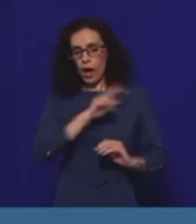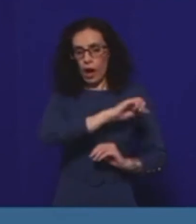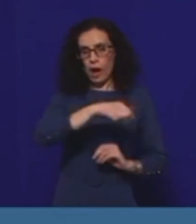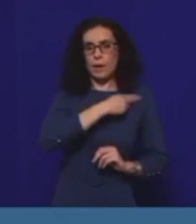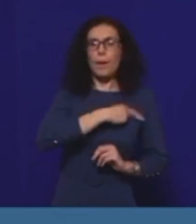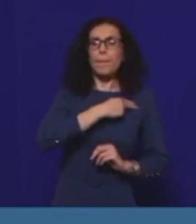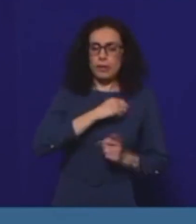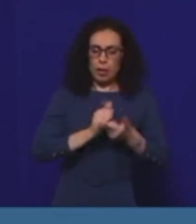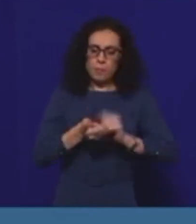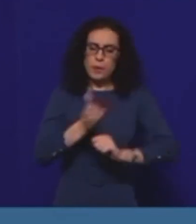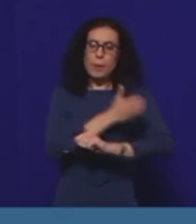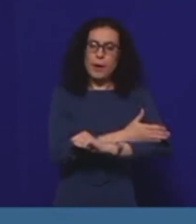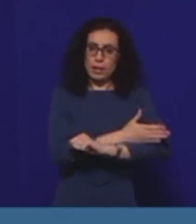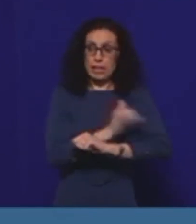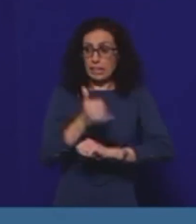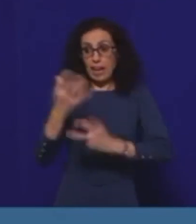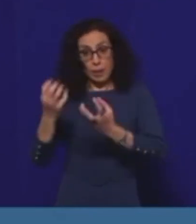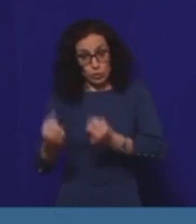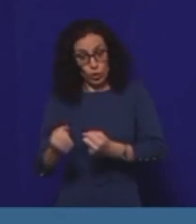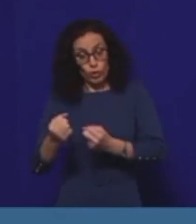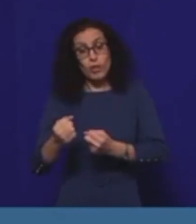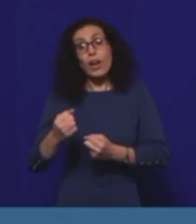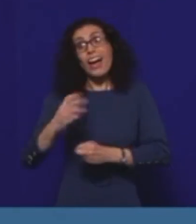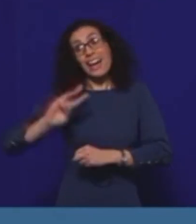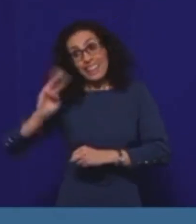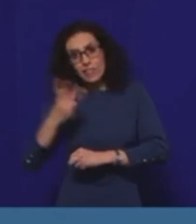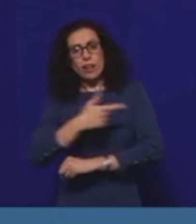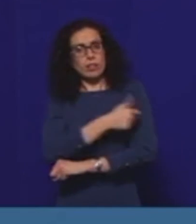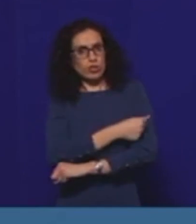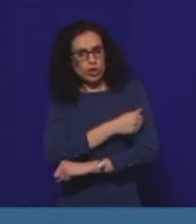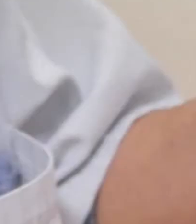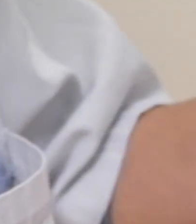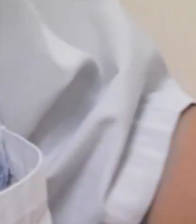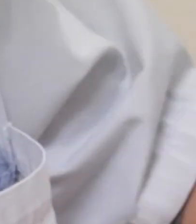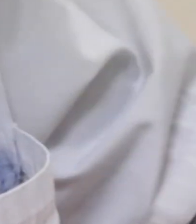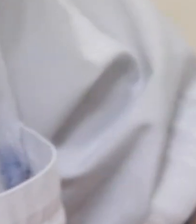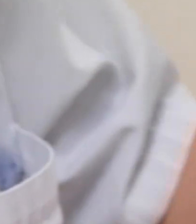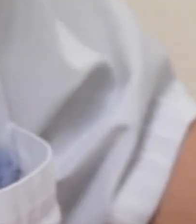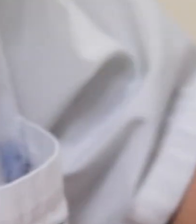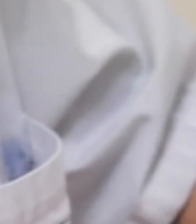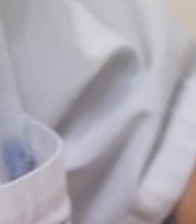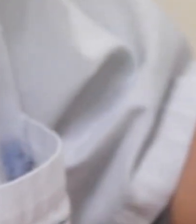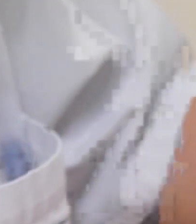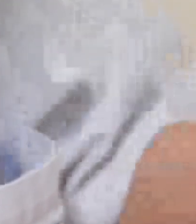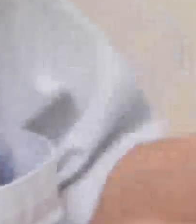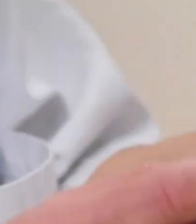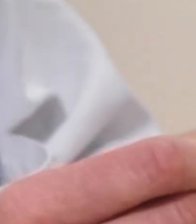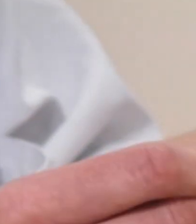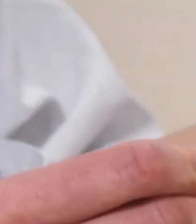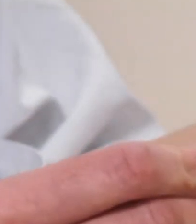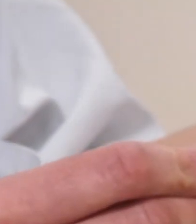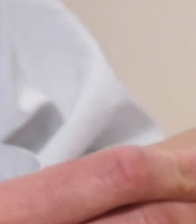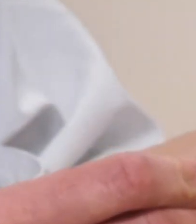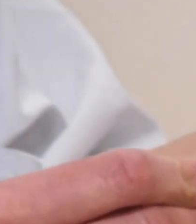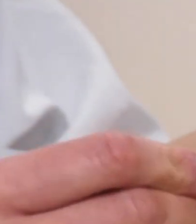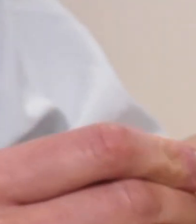biex kulħadd jibqa' jżomm għal miżuri ta' mitigazzjoni li hemm fis-seħħ bħalissa u qalet li kienu dawn il-miżuri